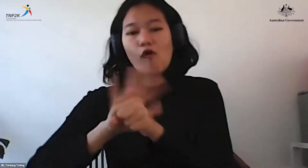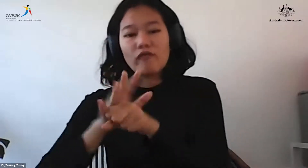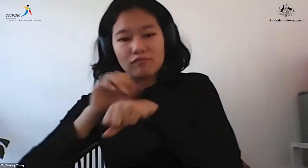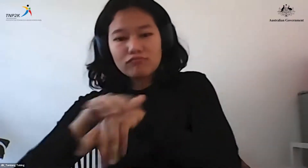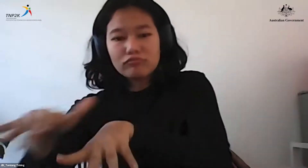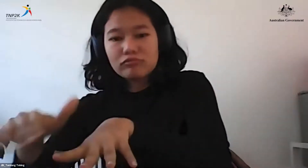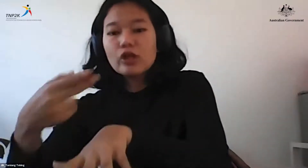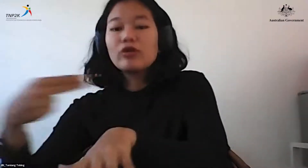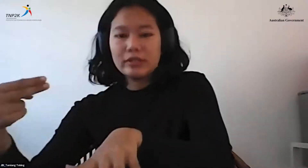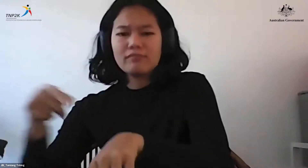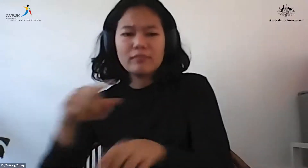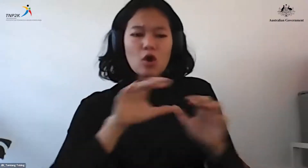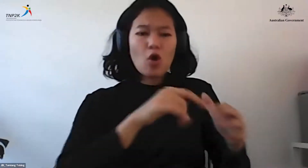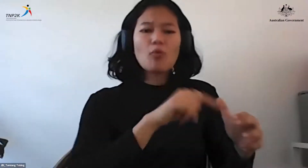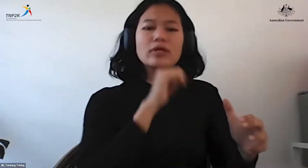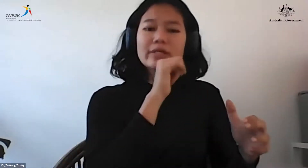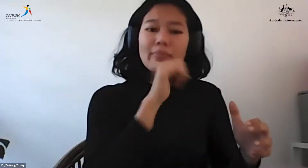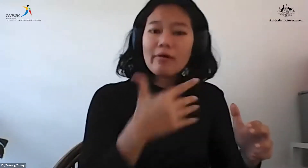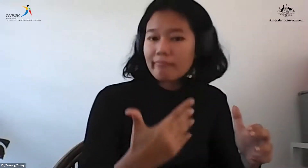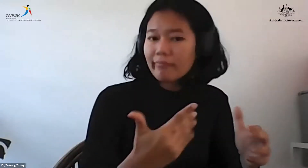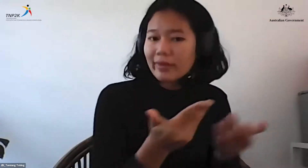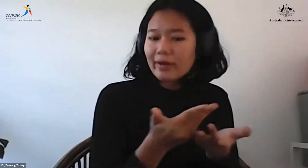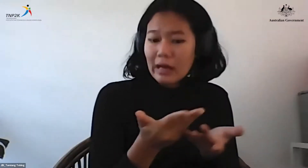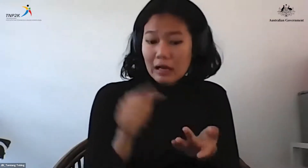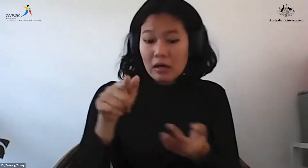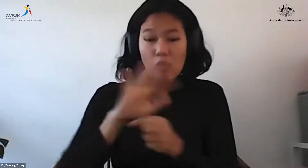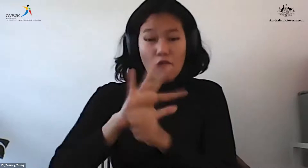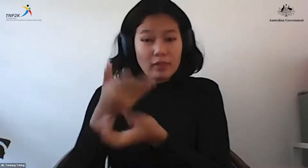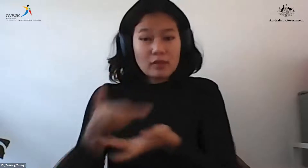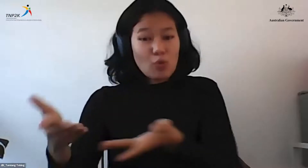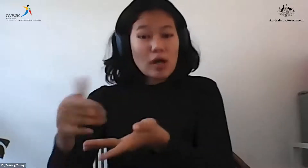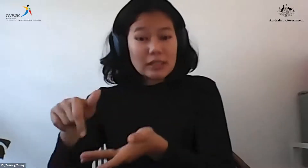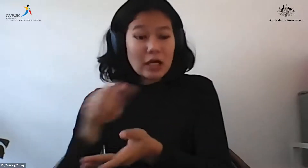Siapa mereka, ya, dan dalam situasi COVID ini